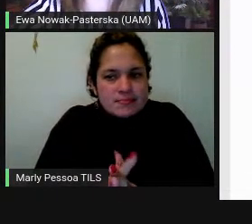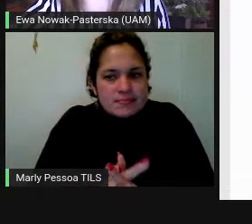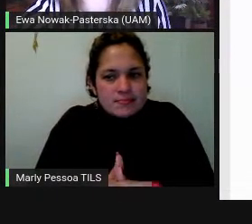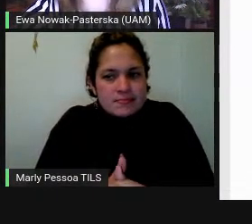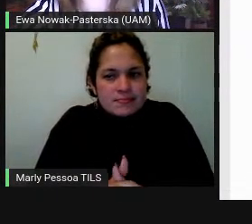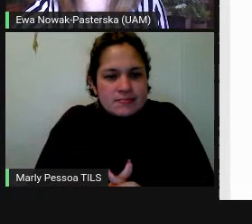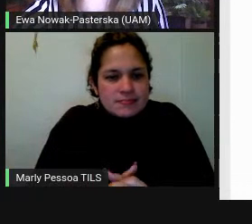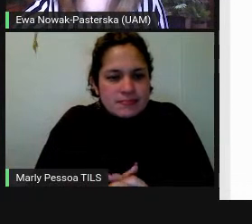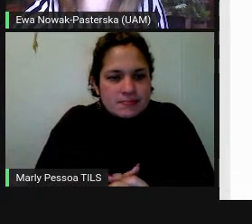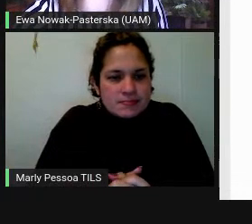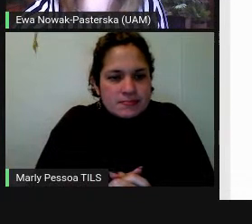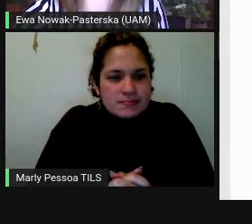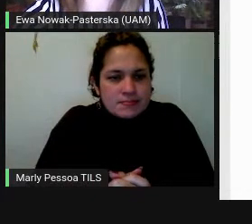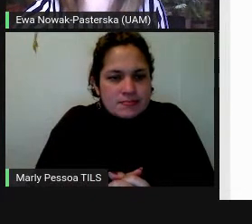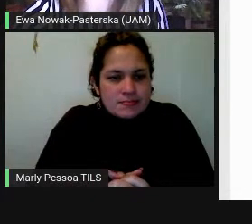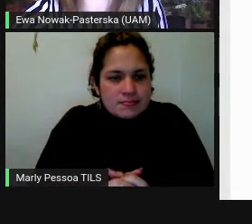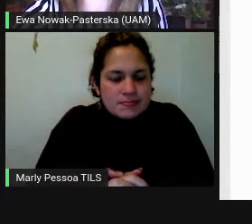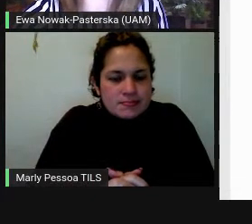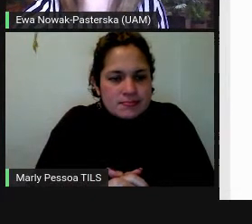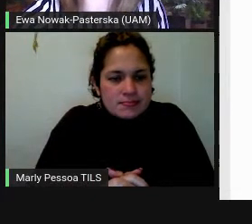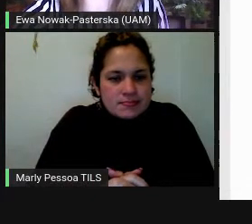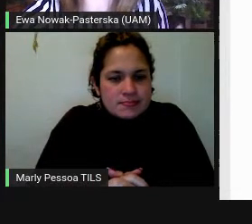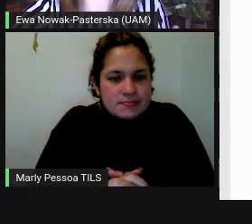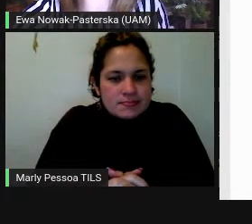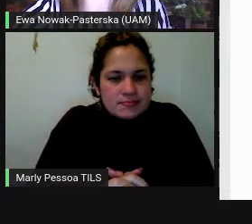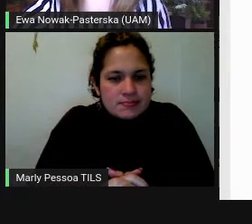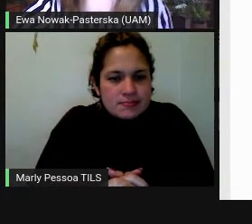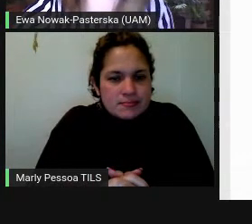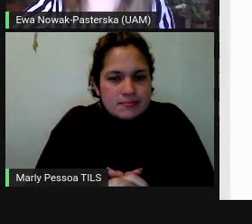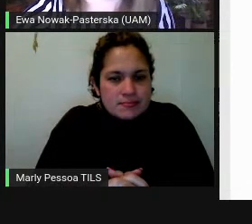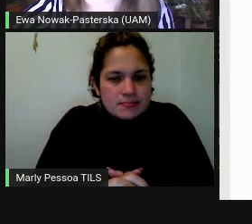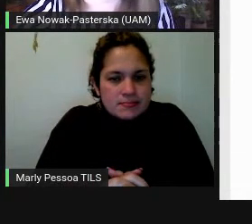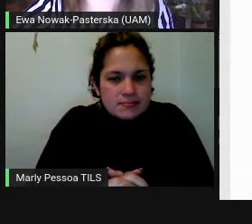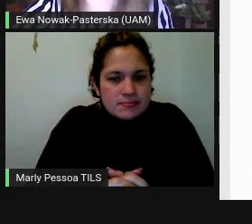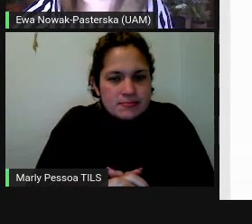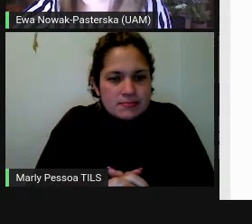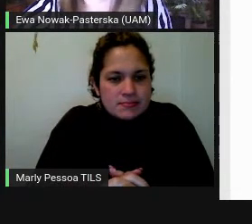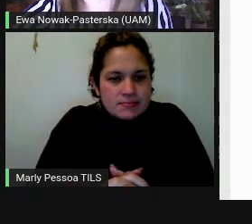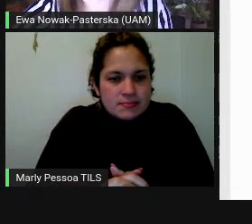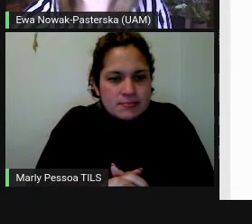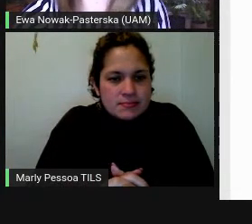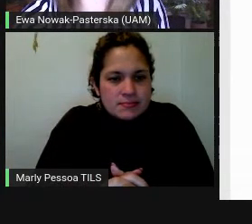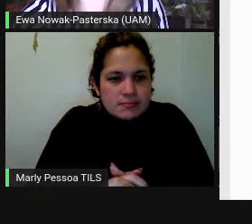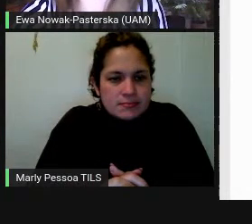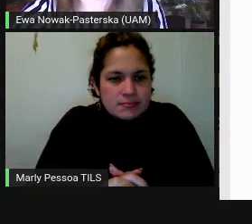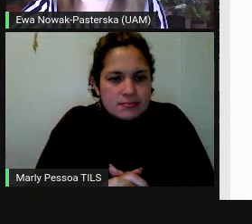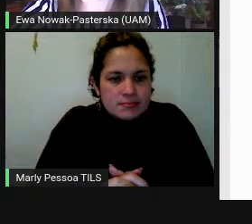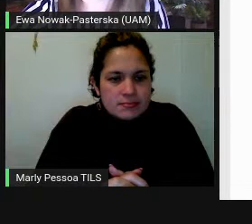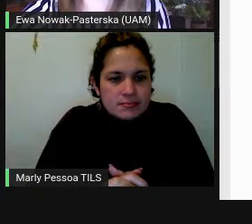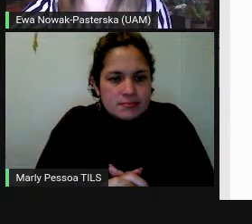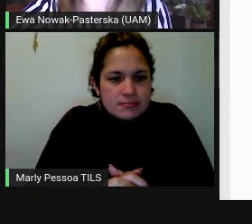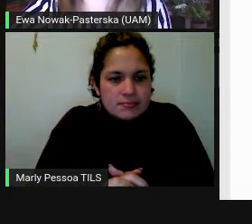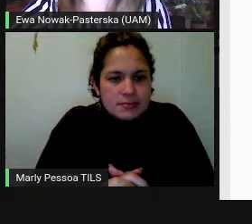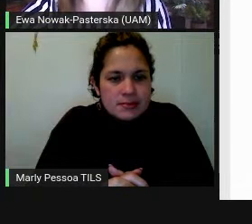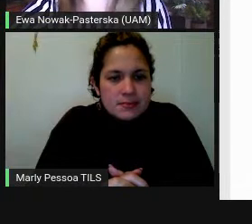zmieniając je na ski. I tak na przykład kołodziej zaczął się nazywać kołodziejski, wójt pójciński,